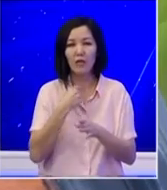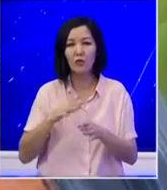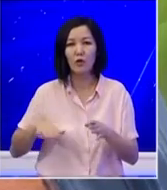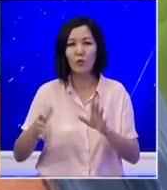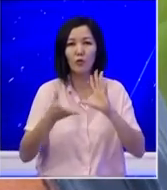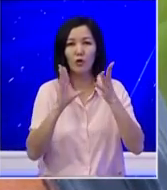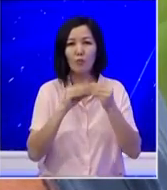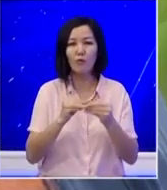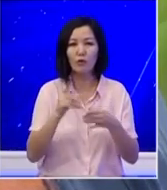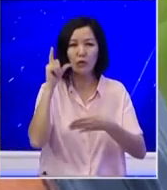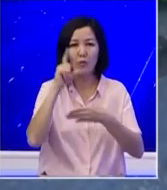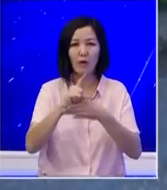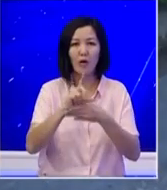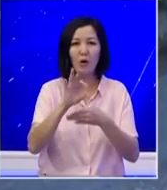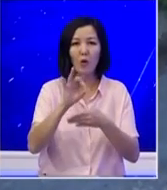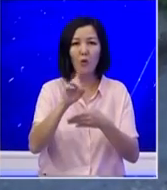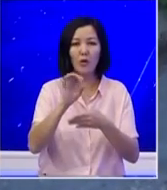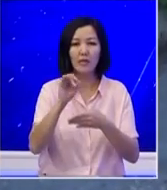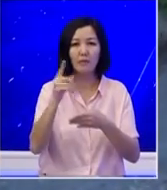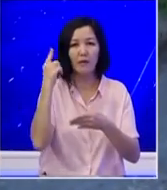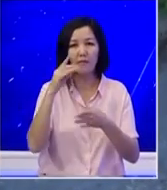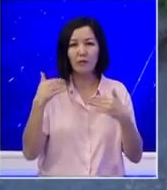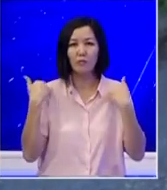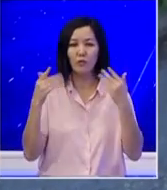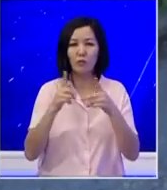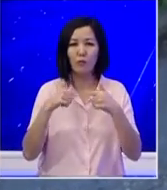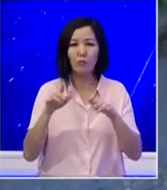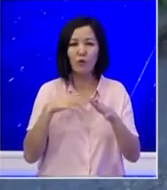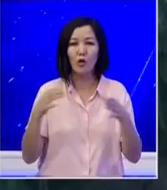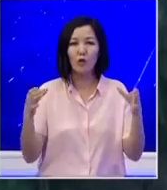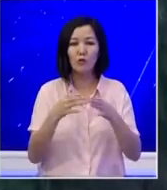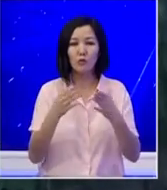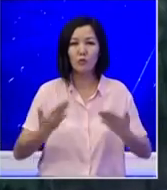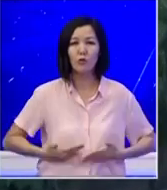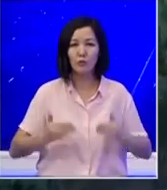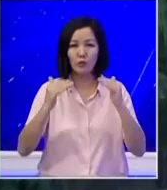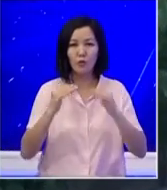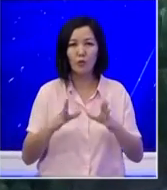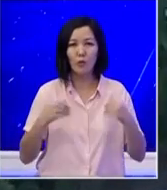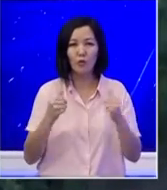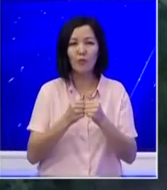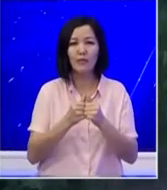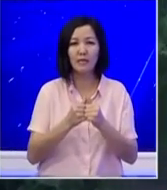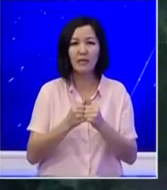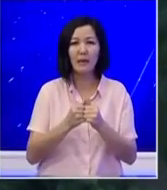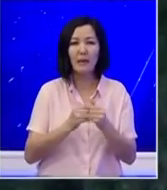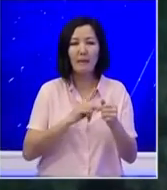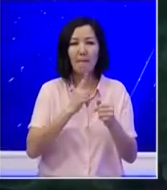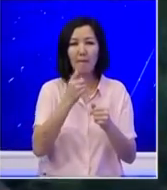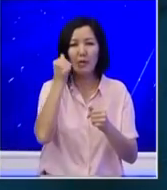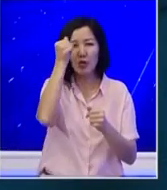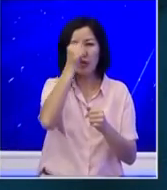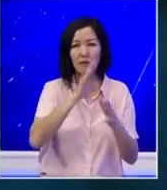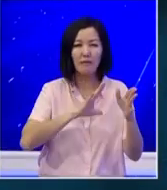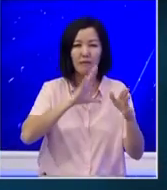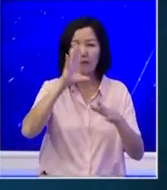бойынша өкіл имам Ардақ Оразбаевтың мұрындық болуымен құрылған. Ұжым тұрмысы төмен отбасыларға жылдың қай мезгілі болсын, қандай